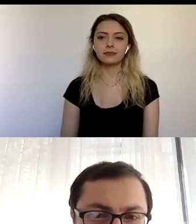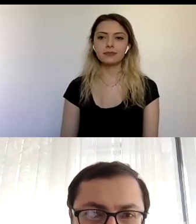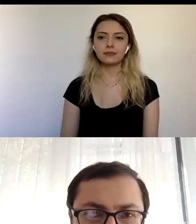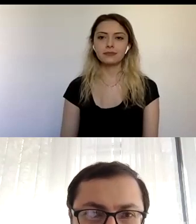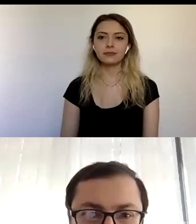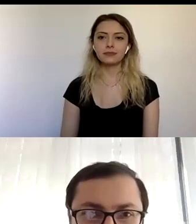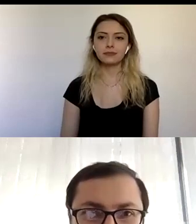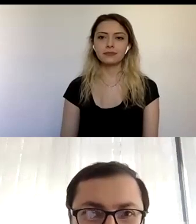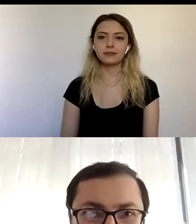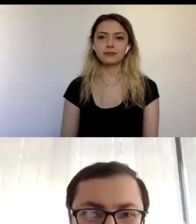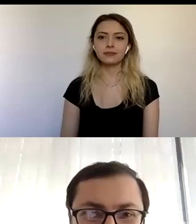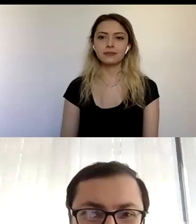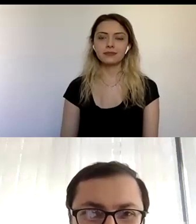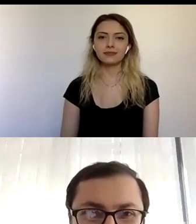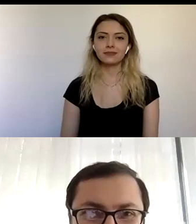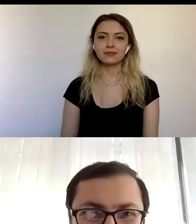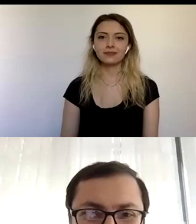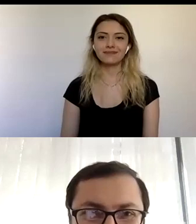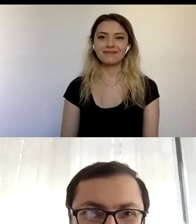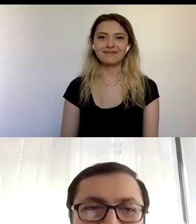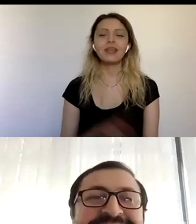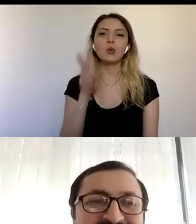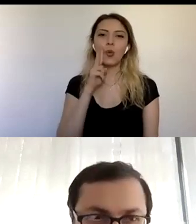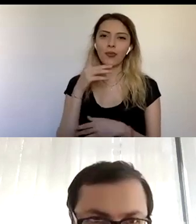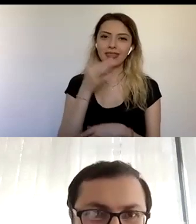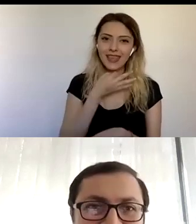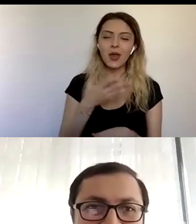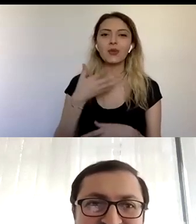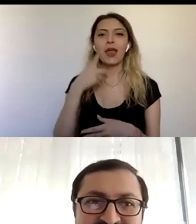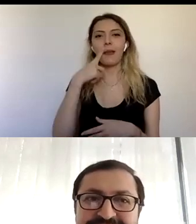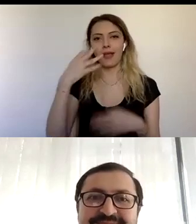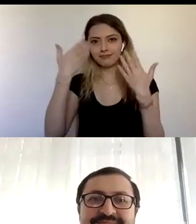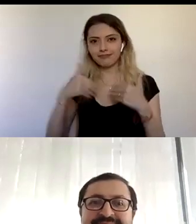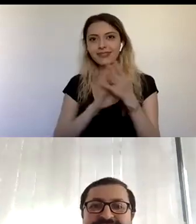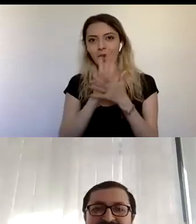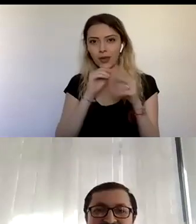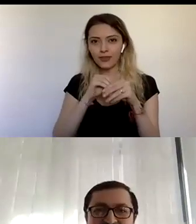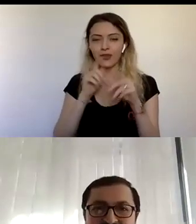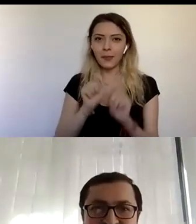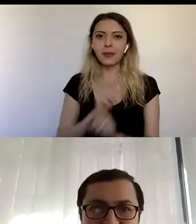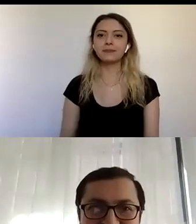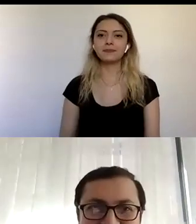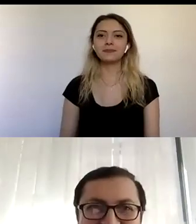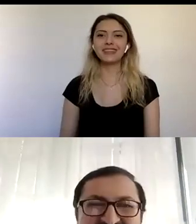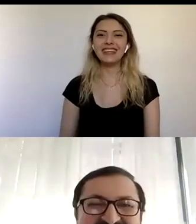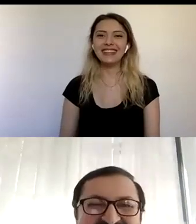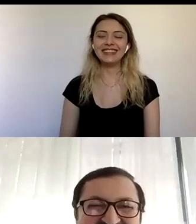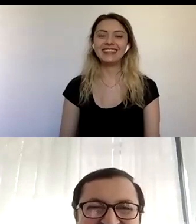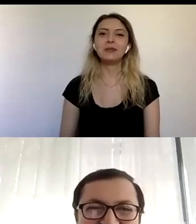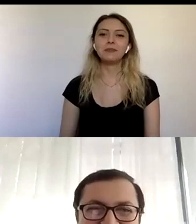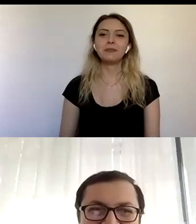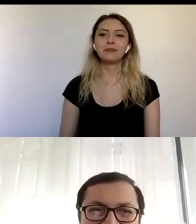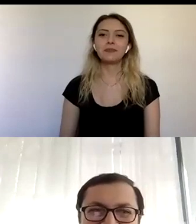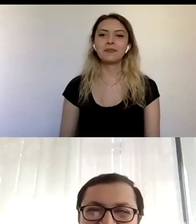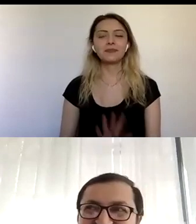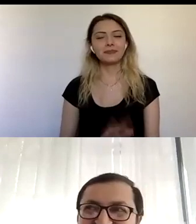O zaman son teşekkür de Anlatan Eller Derneği'nden Pelin Baykan'a. Yine yorduk. Hem kusura bakma